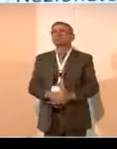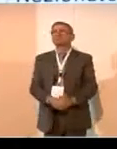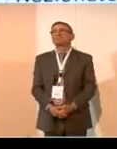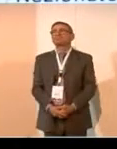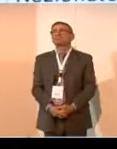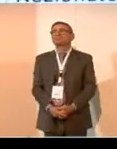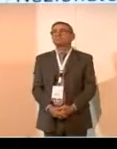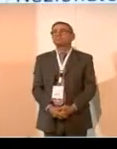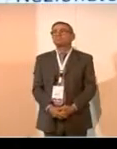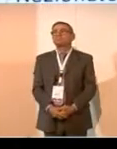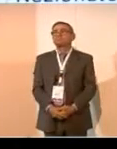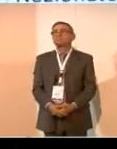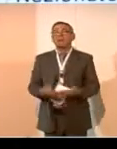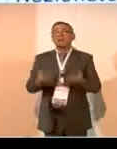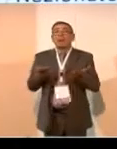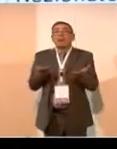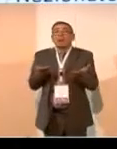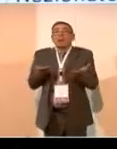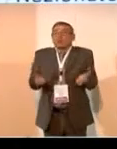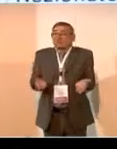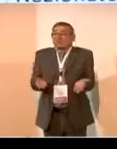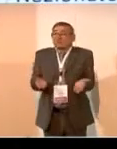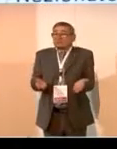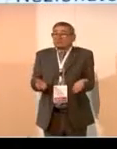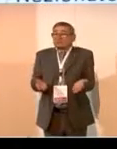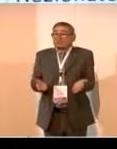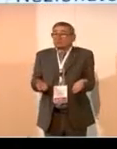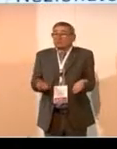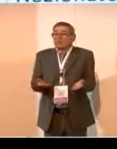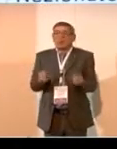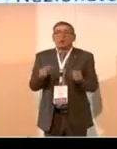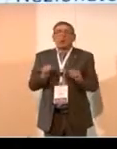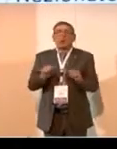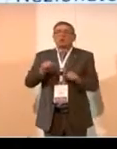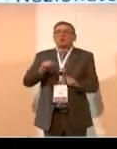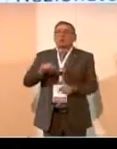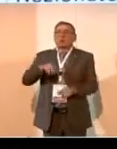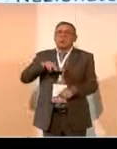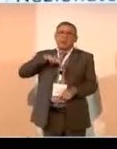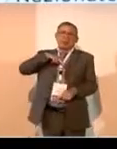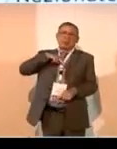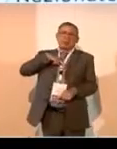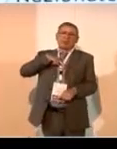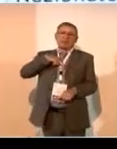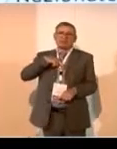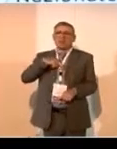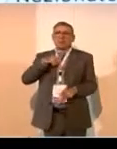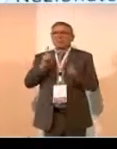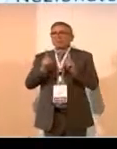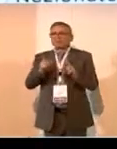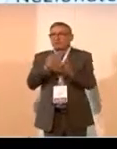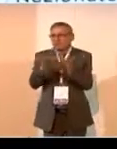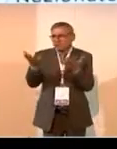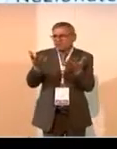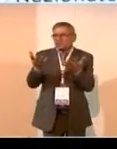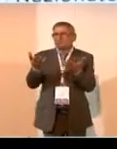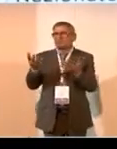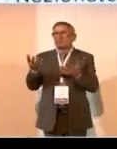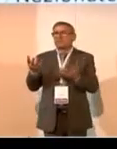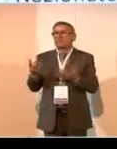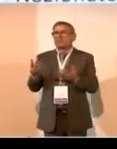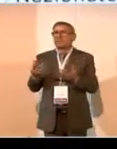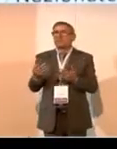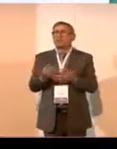questo, contro gli egoismi, contro i populismi, contro le follie